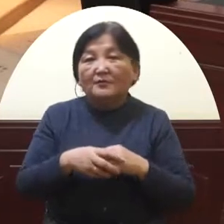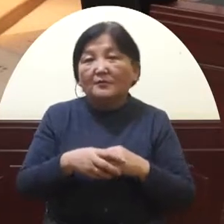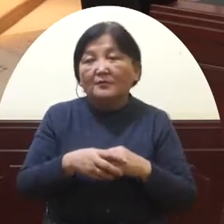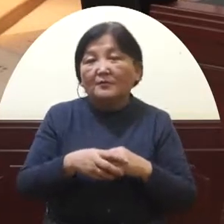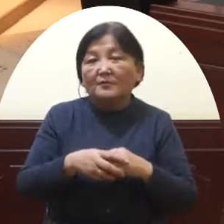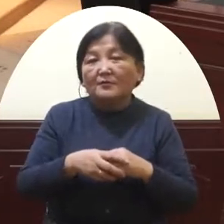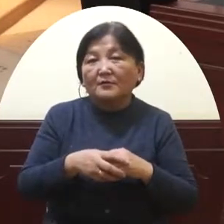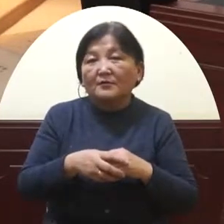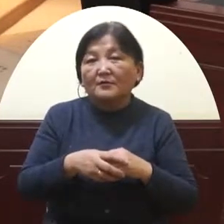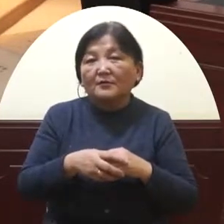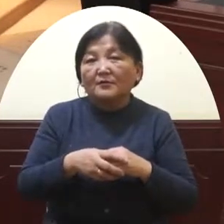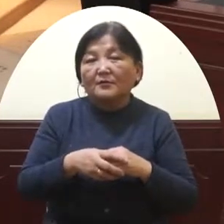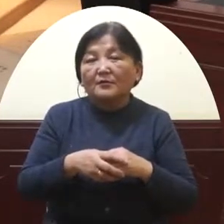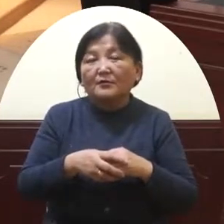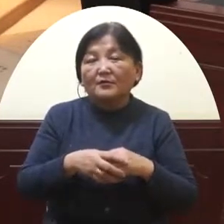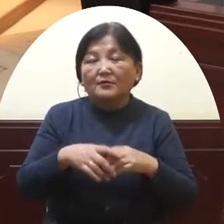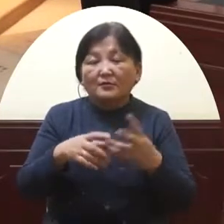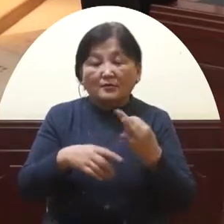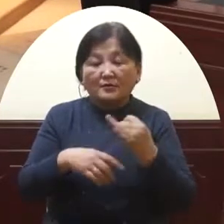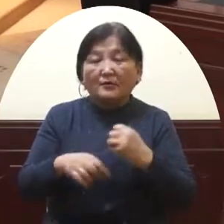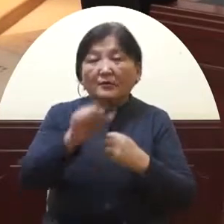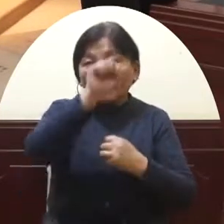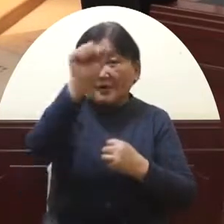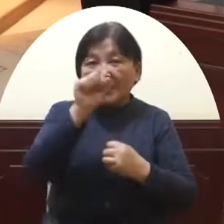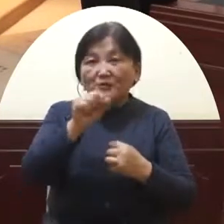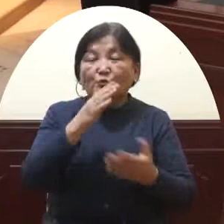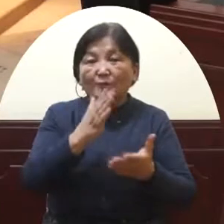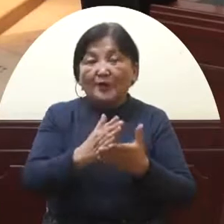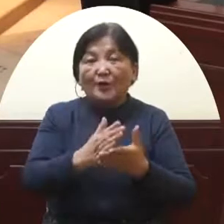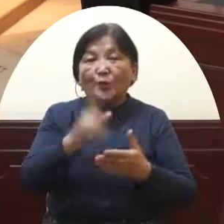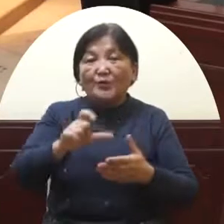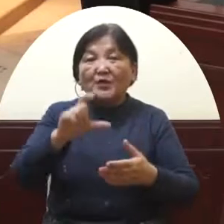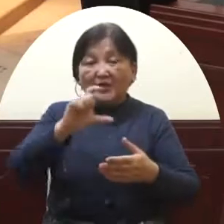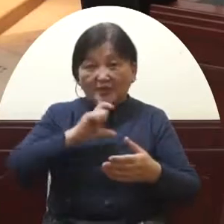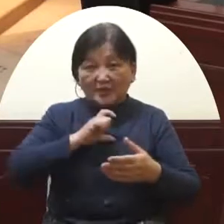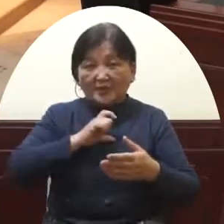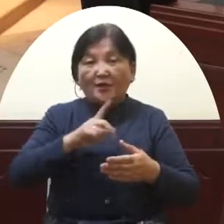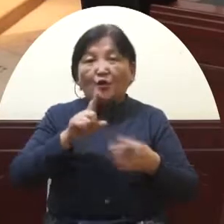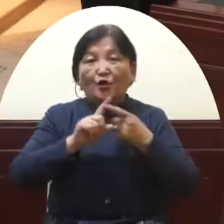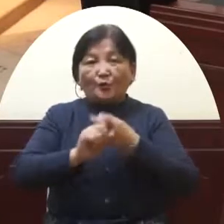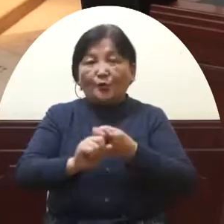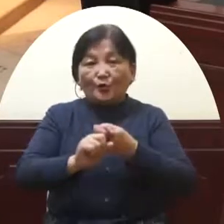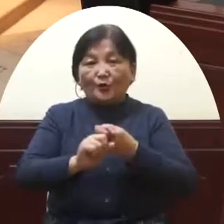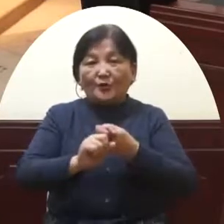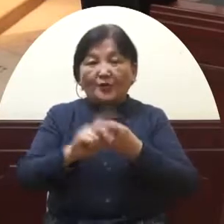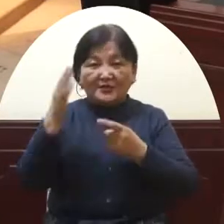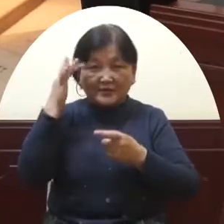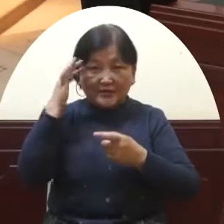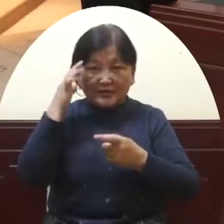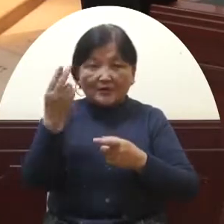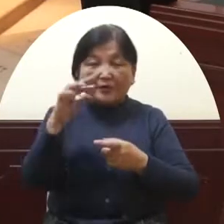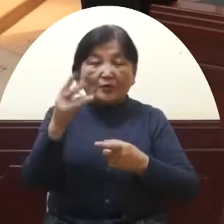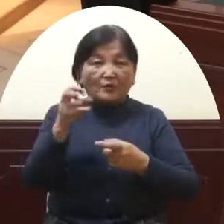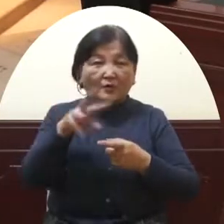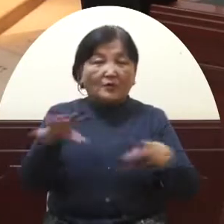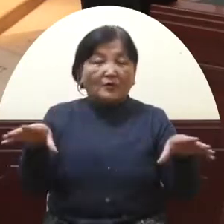тогтоомжийн өөрчлөлт ороод за бодлогын нэг асуудал гарах мэдээж манайх бас өөрөө хүнийхийн талаас бол одоо санал зөвлөмж олсуулах